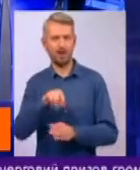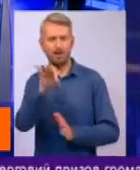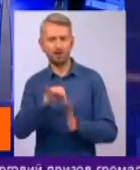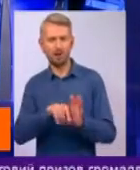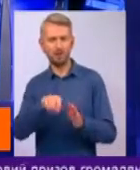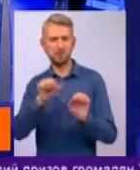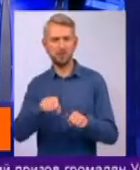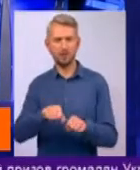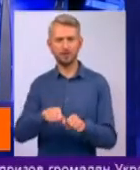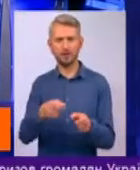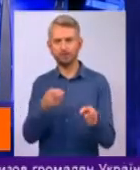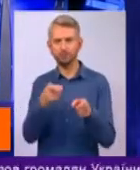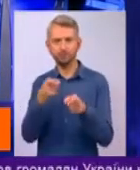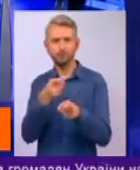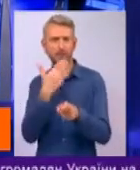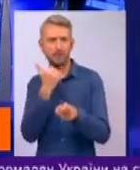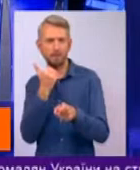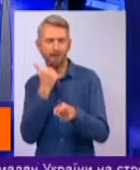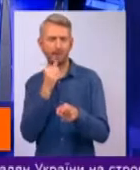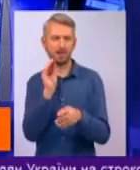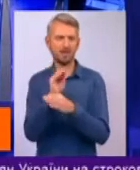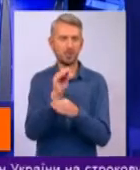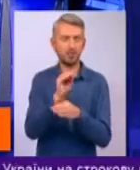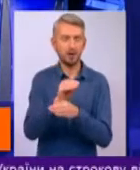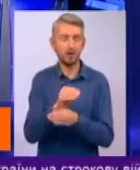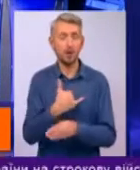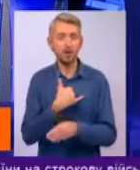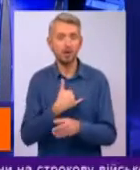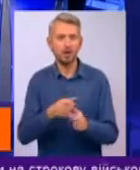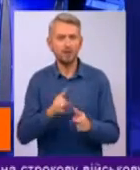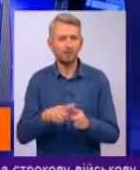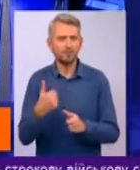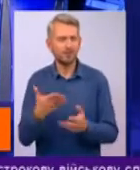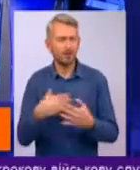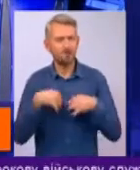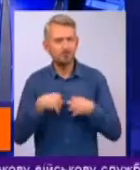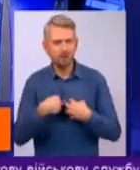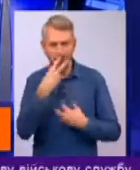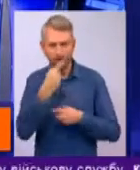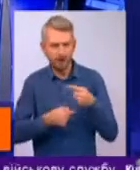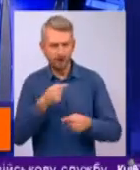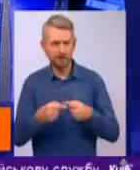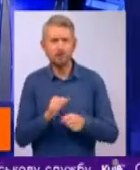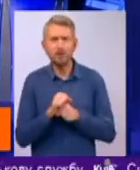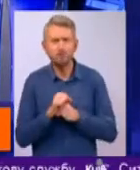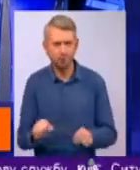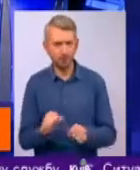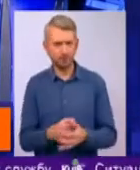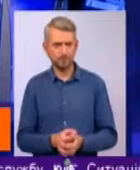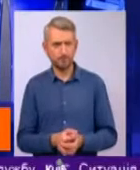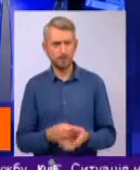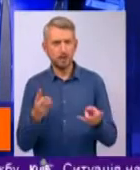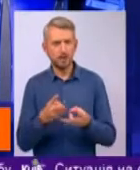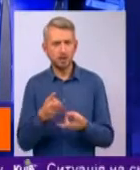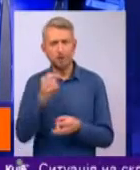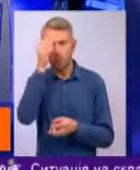свої симпатії або навпаки критикувати, от в нас це стало якось печальною дуже традицією, ну не можна. Треба